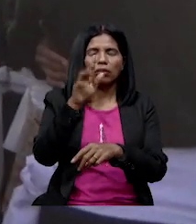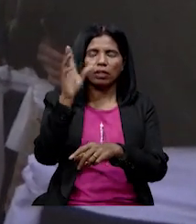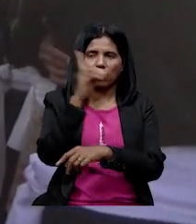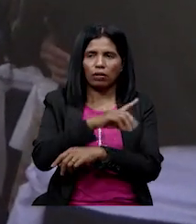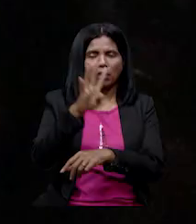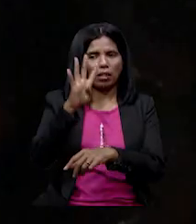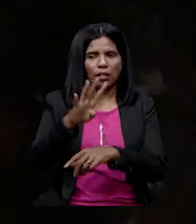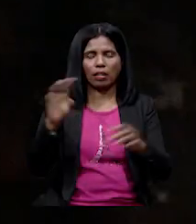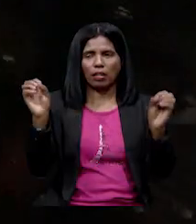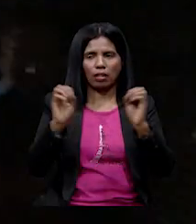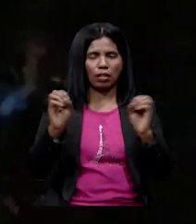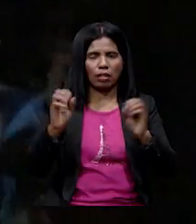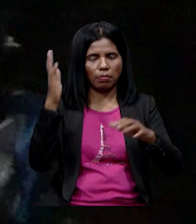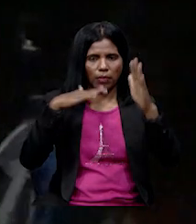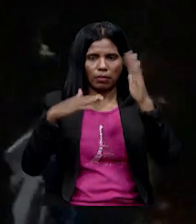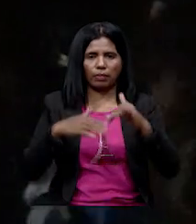ia buat